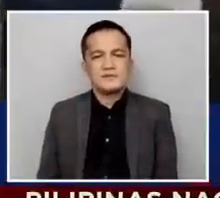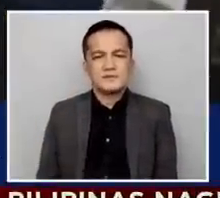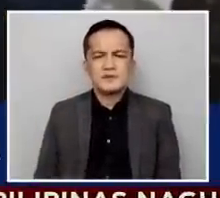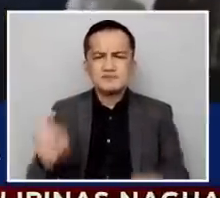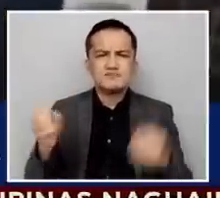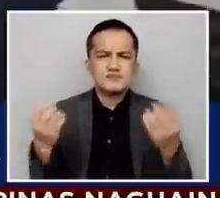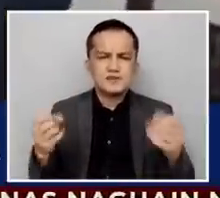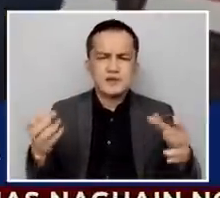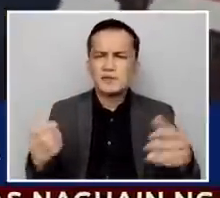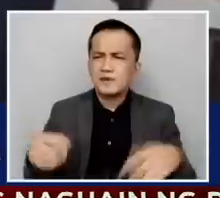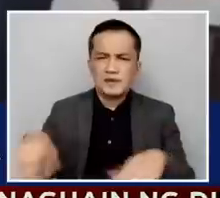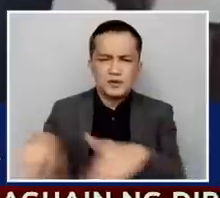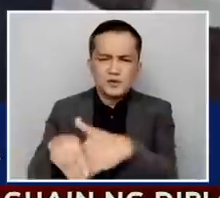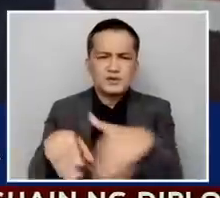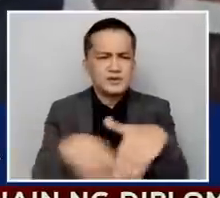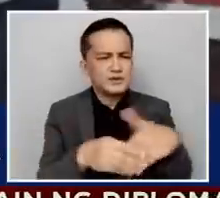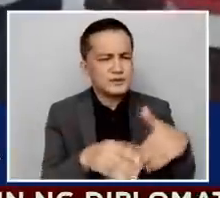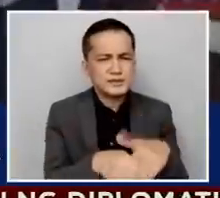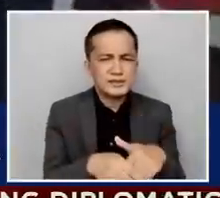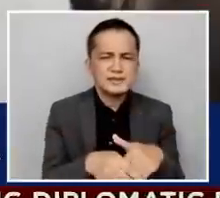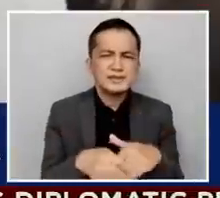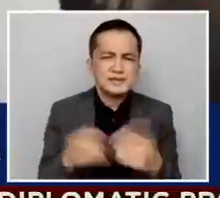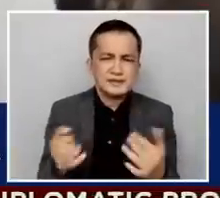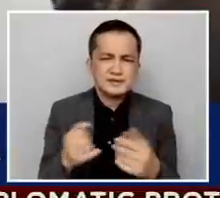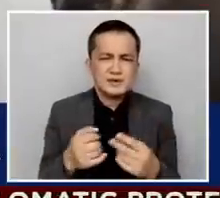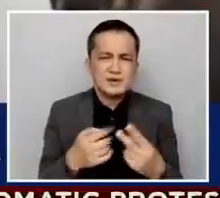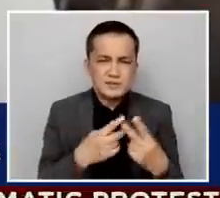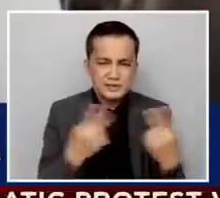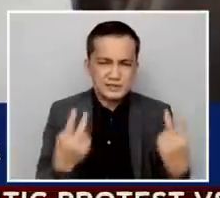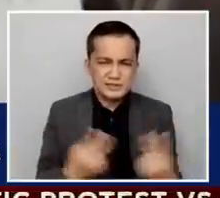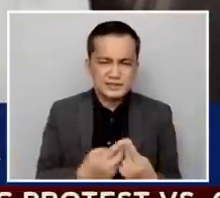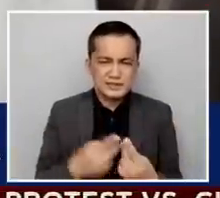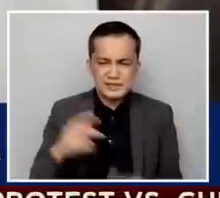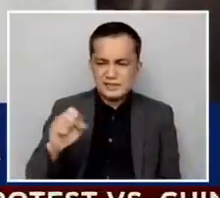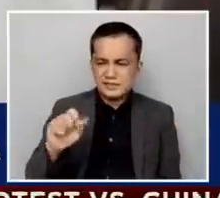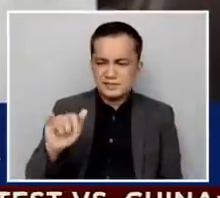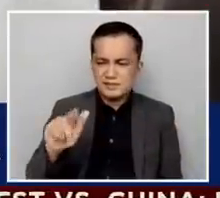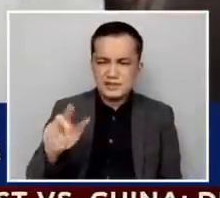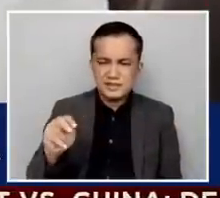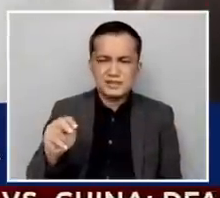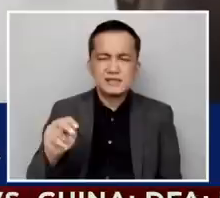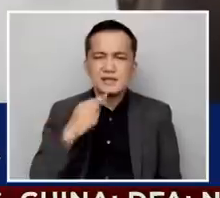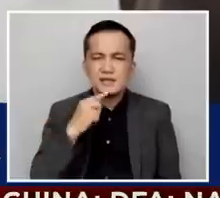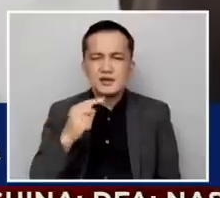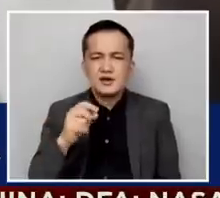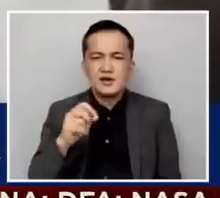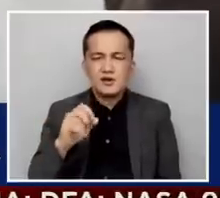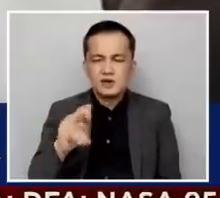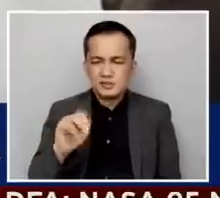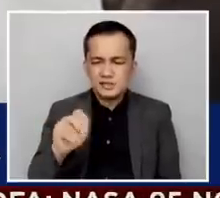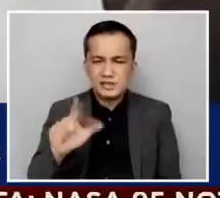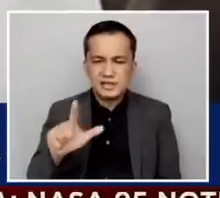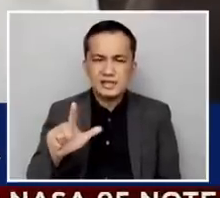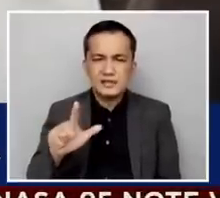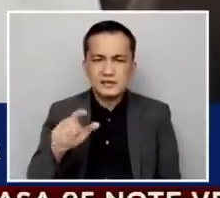rin ang kasalang bayan ngayong Valentine's Day. Sa Sablayan Occidental, Mindoro, pinakasalan ng 68 taong gulang